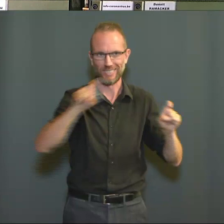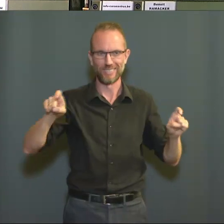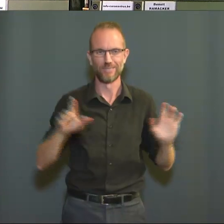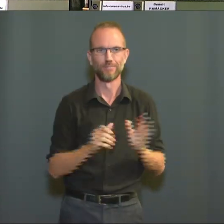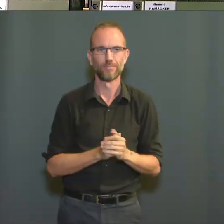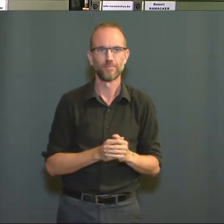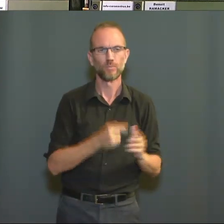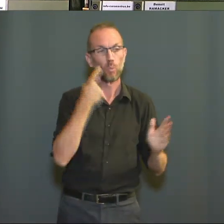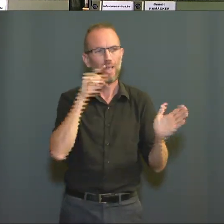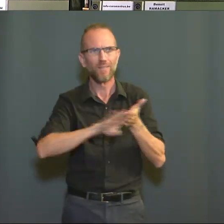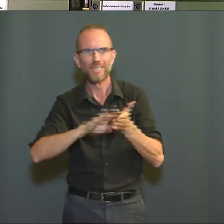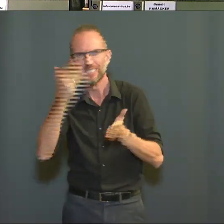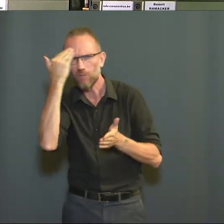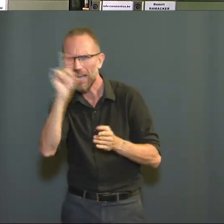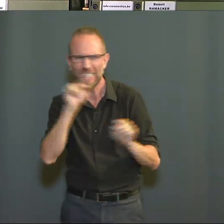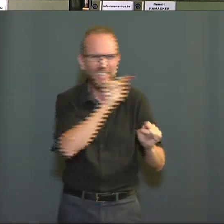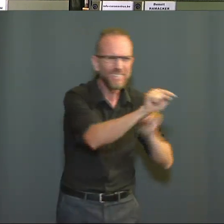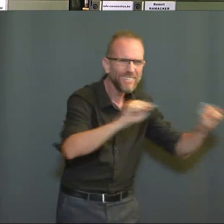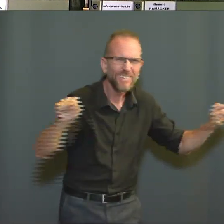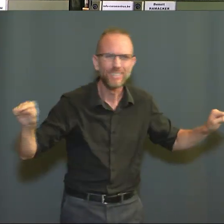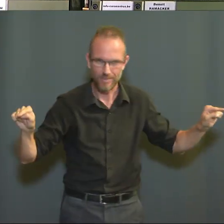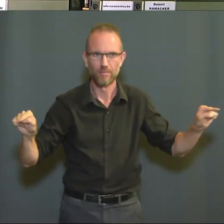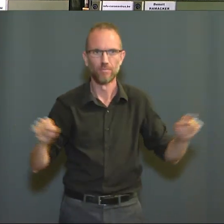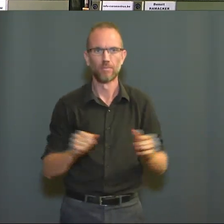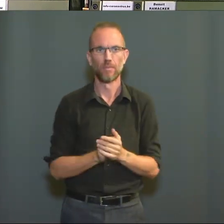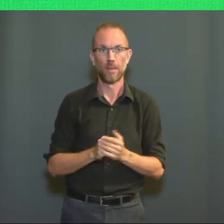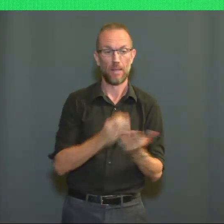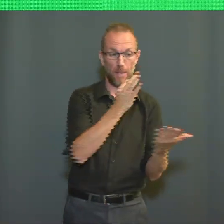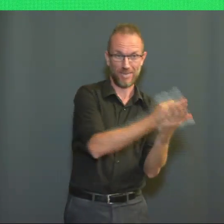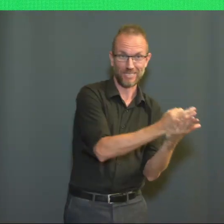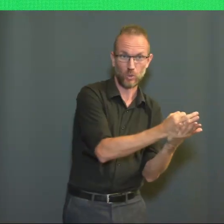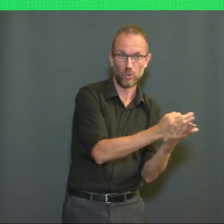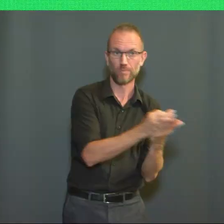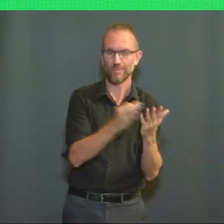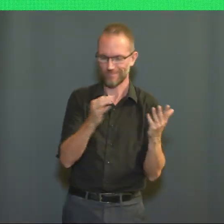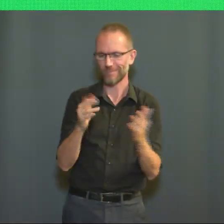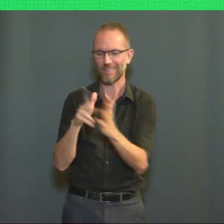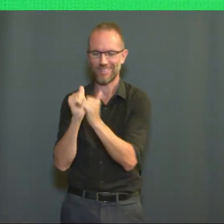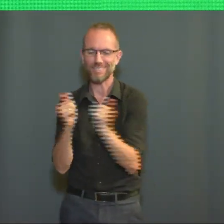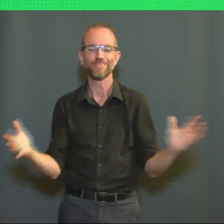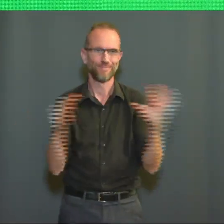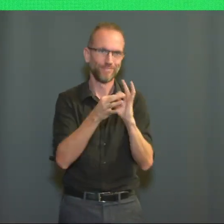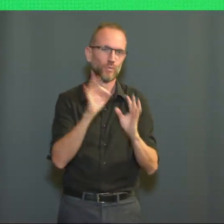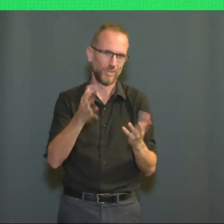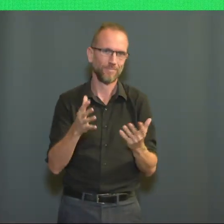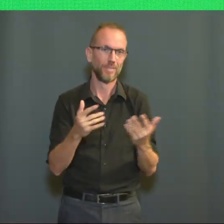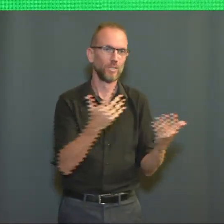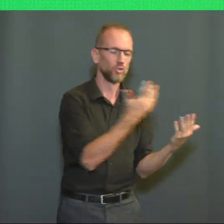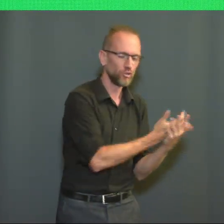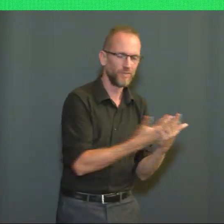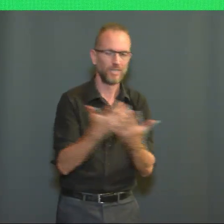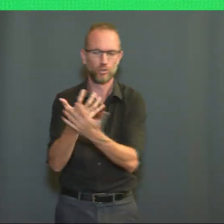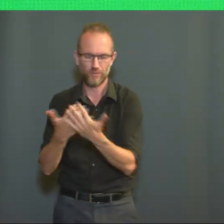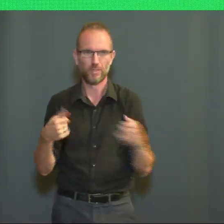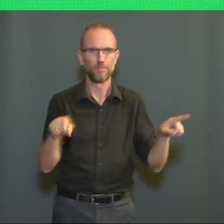doit pouvoir faire le lien entre l'application et le test. Autrement, on ne saura pas avertir la personne qui est